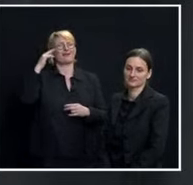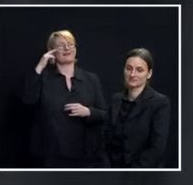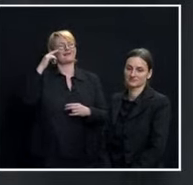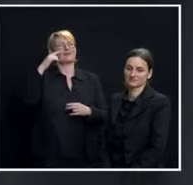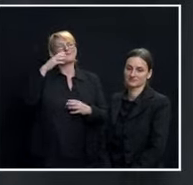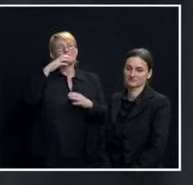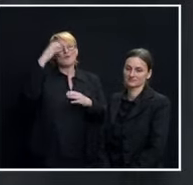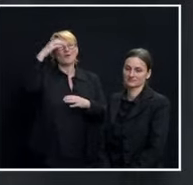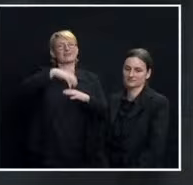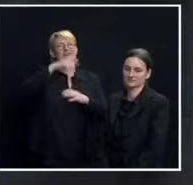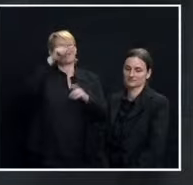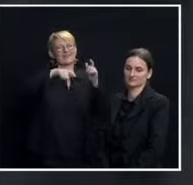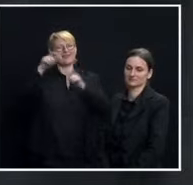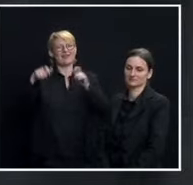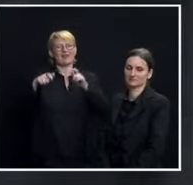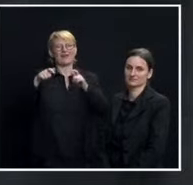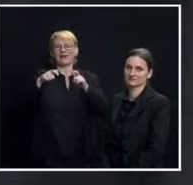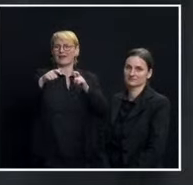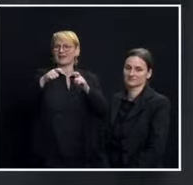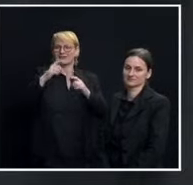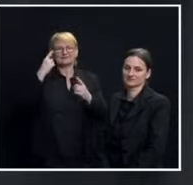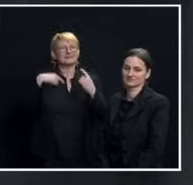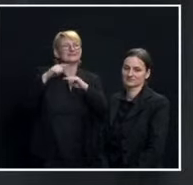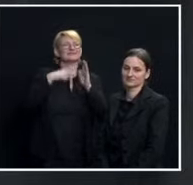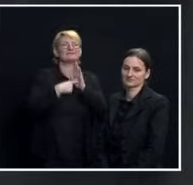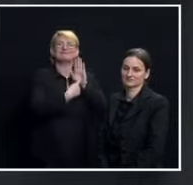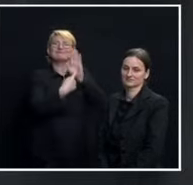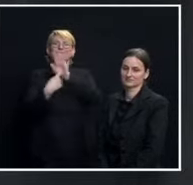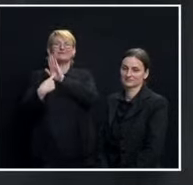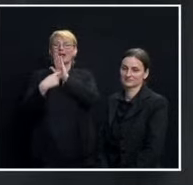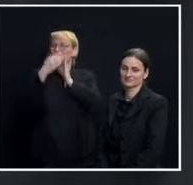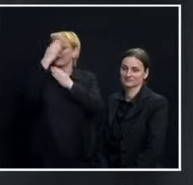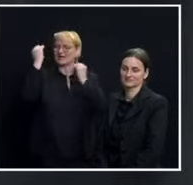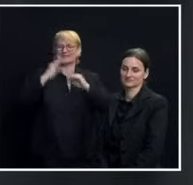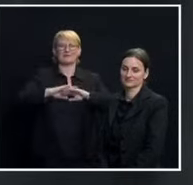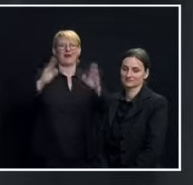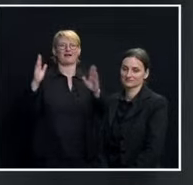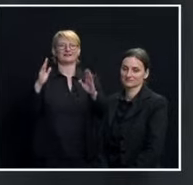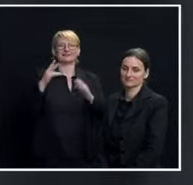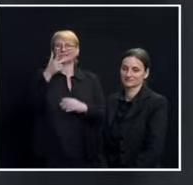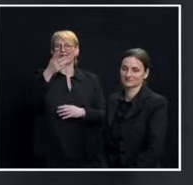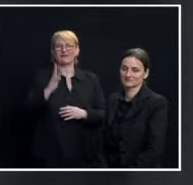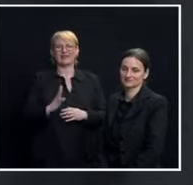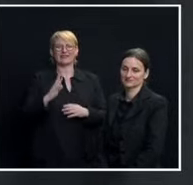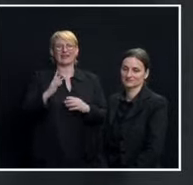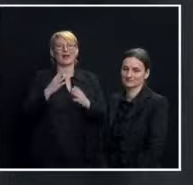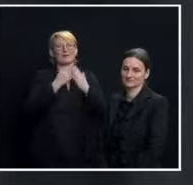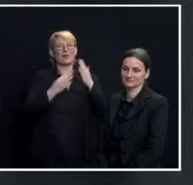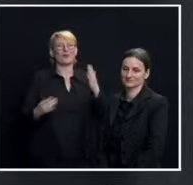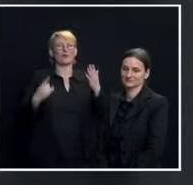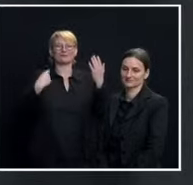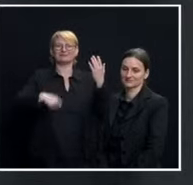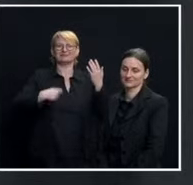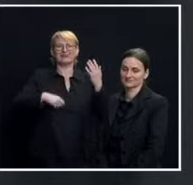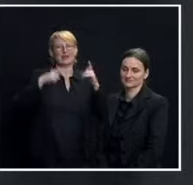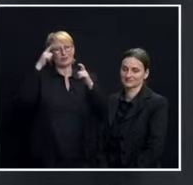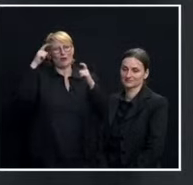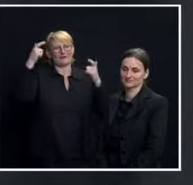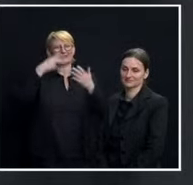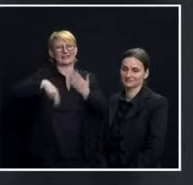Gesicht gegen das Vergessen. Ja, das war Dreiviertelblut mit Dive Dance, die Band rund um den